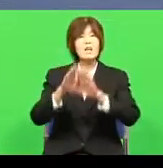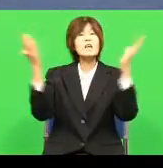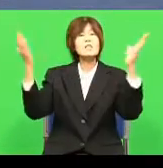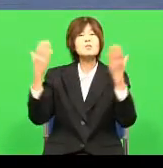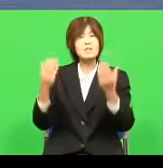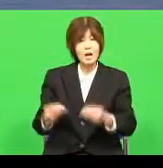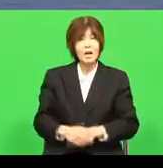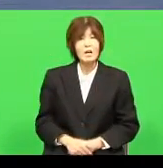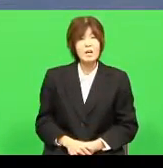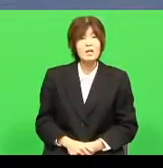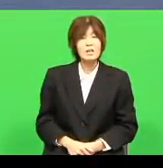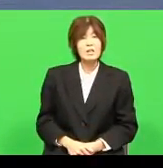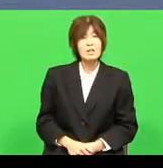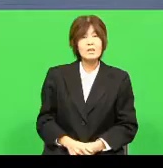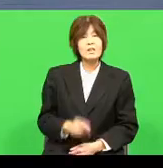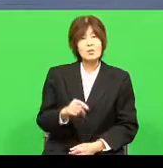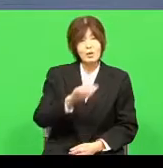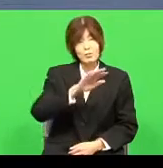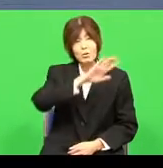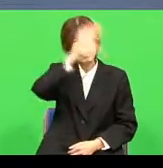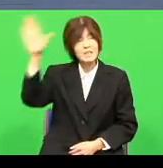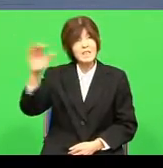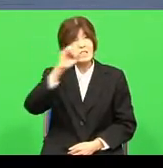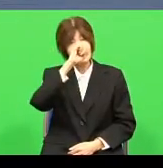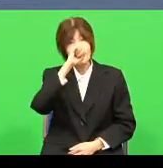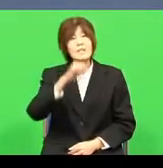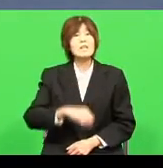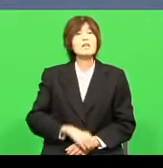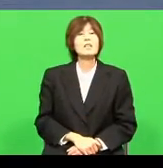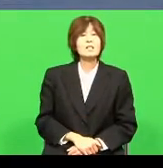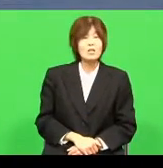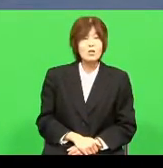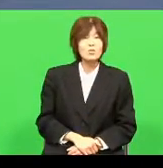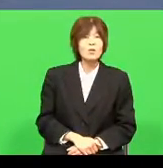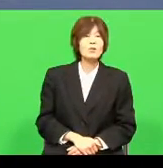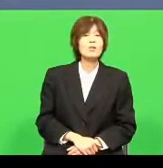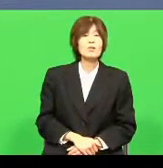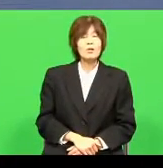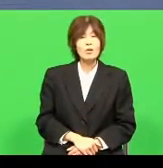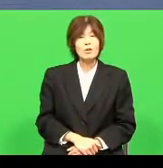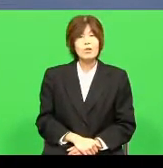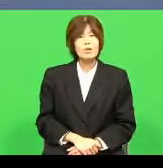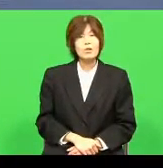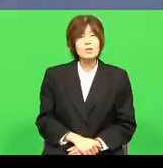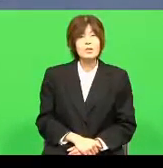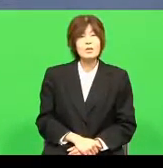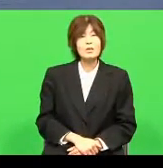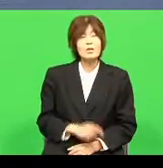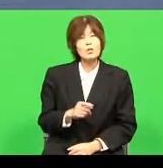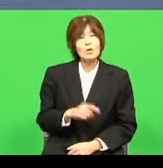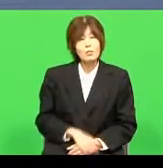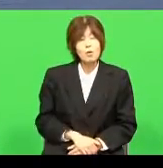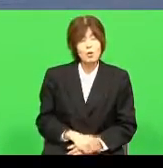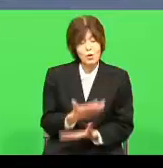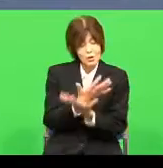ましたけれどもこれも良い健康に恵まれたということも思いますけれども大変